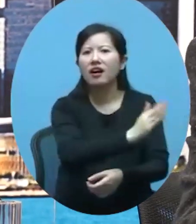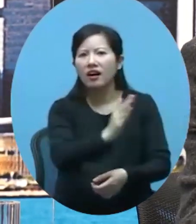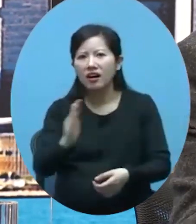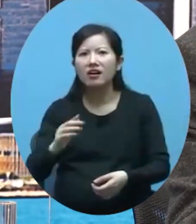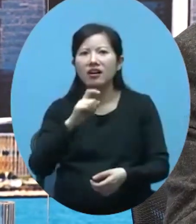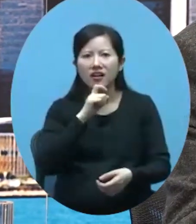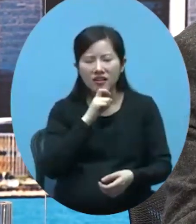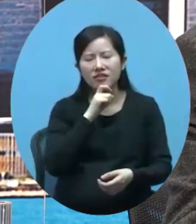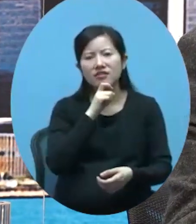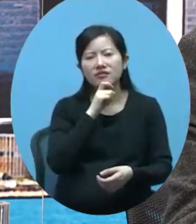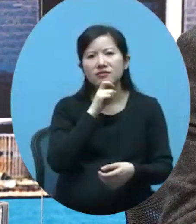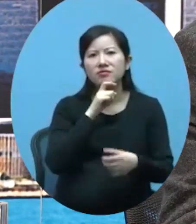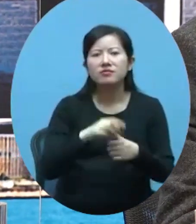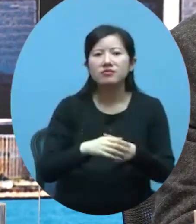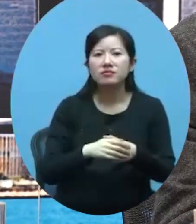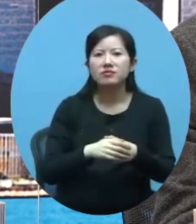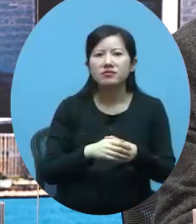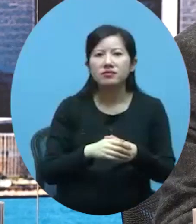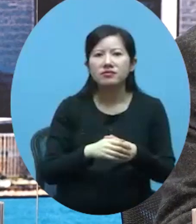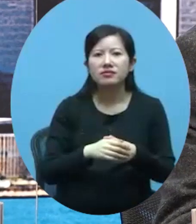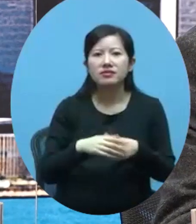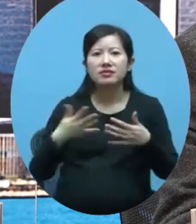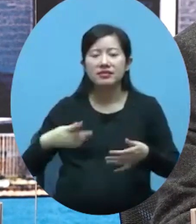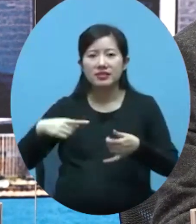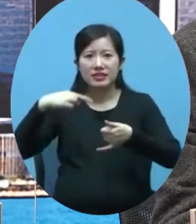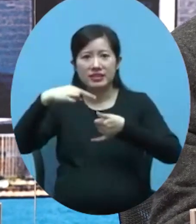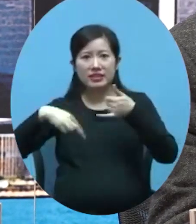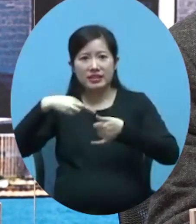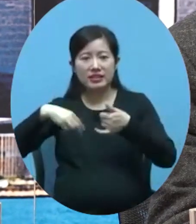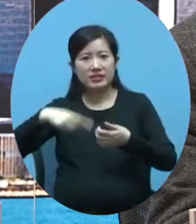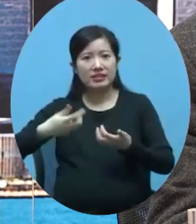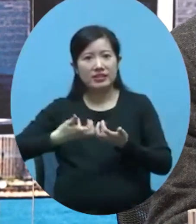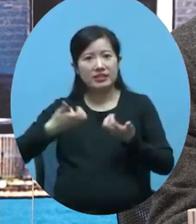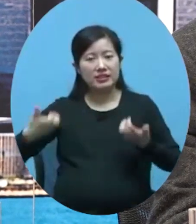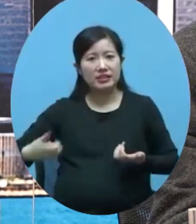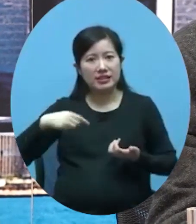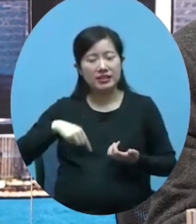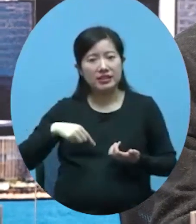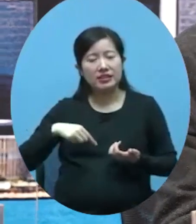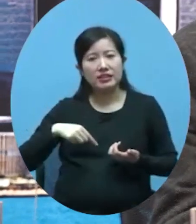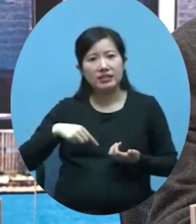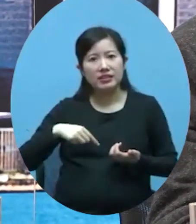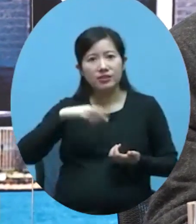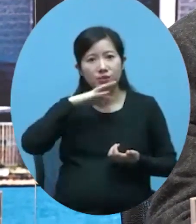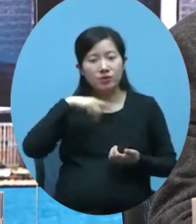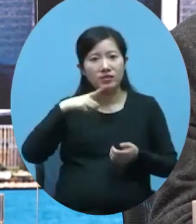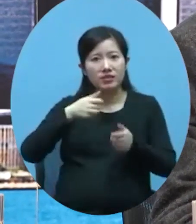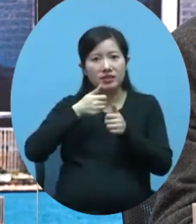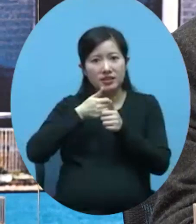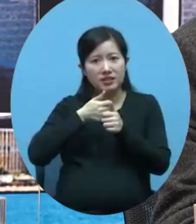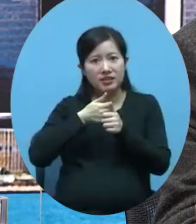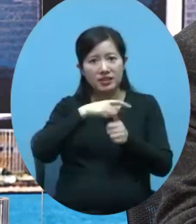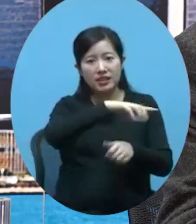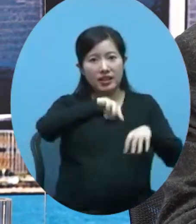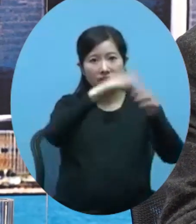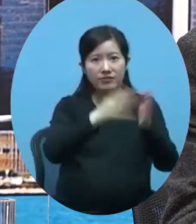政府的安排那跟那个检疫的需要角度刚才我解释得很清楚就是如果他们跟回这一批